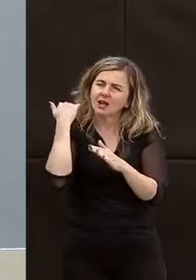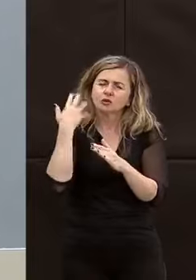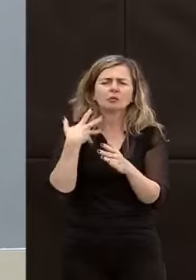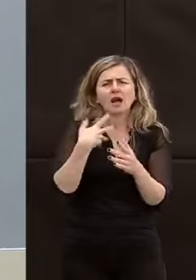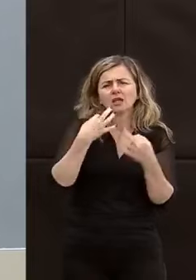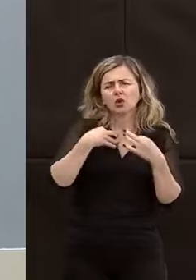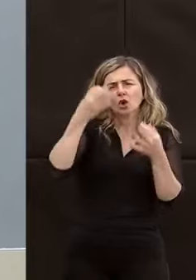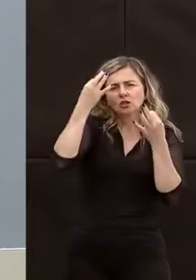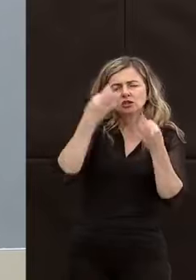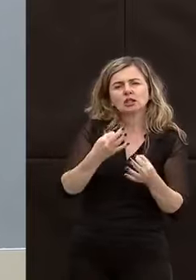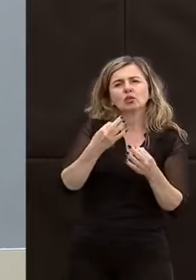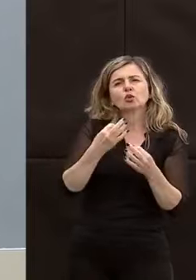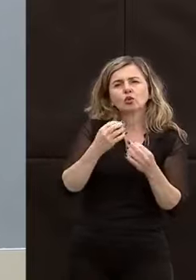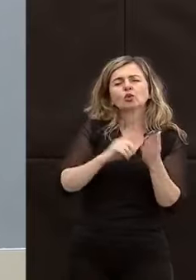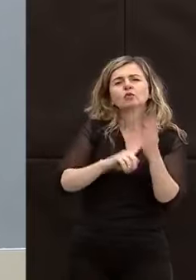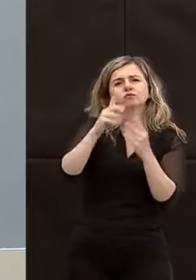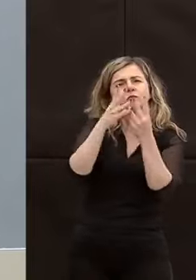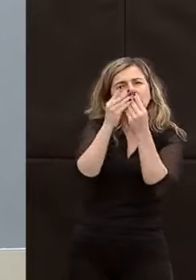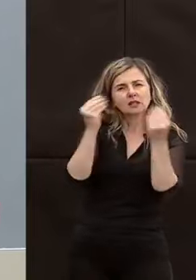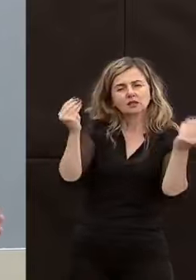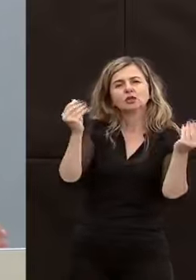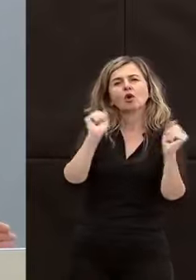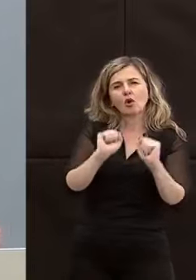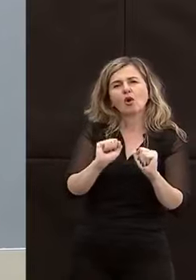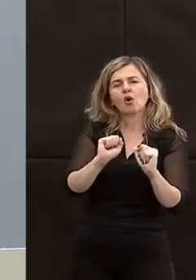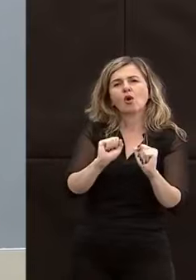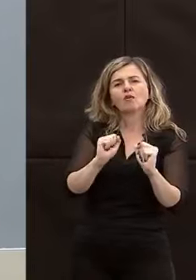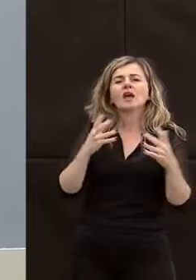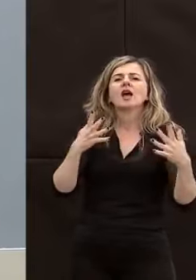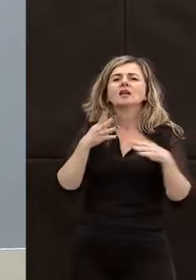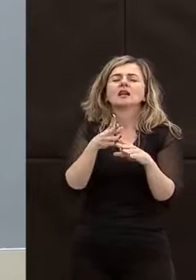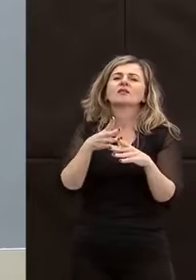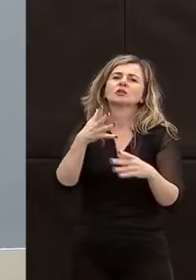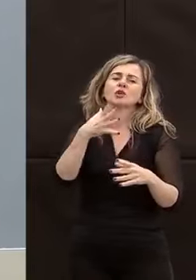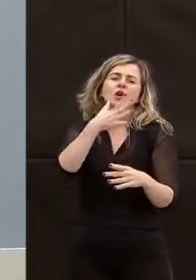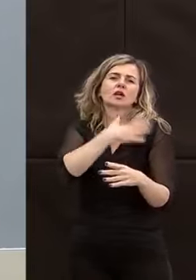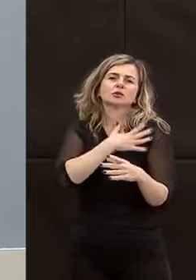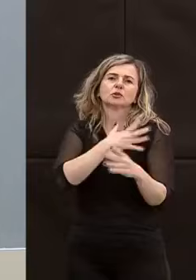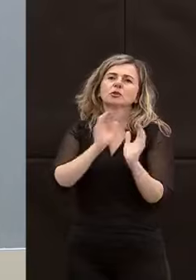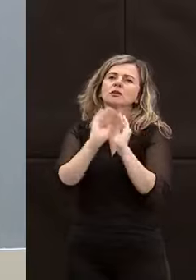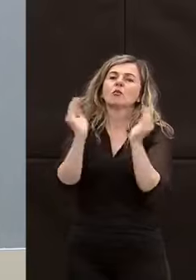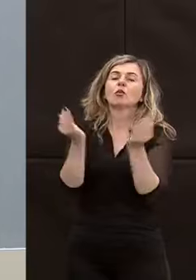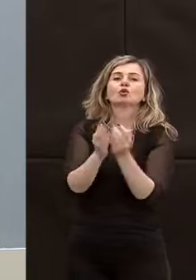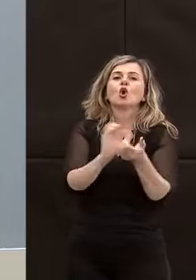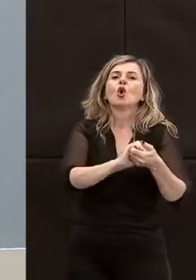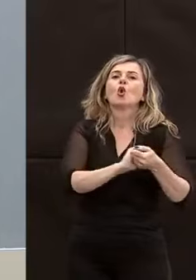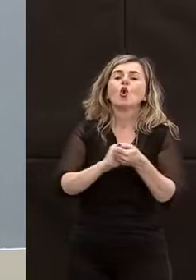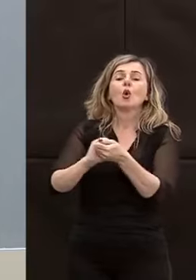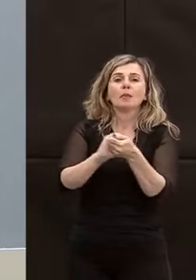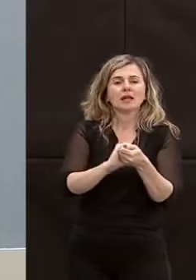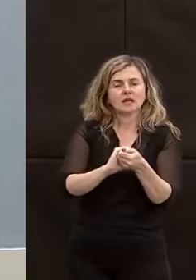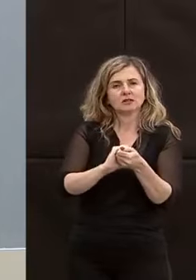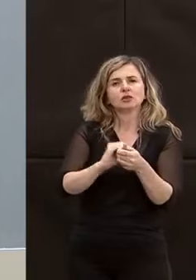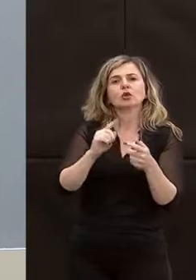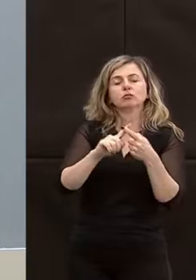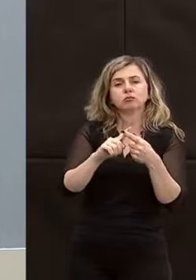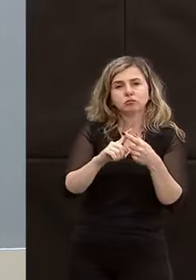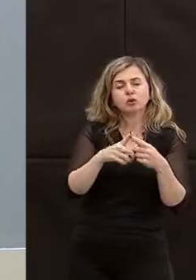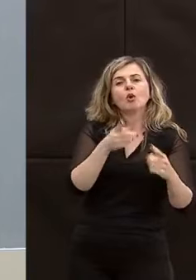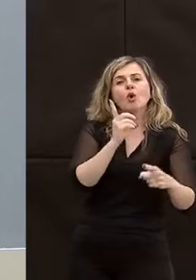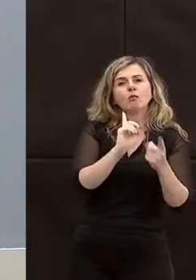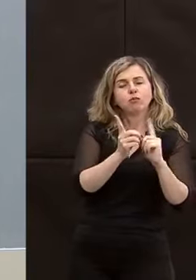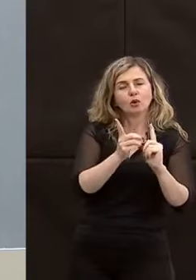attraverso la responsabilità del mondo della cooperazione ma anche della politica sono certo che troveremo